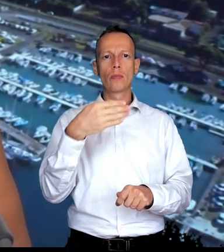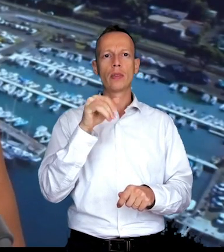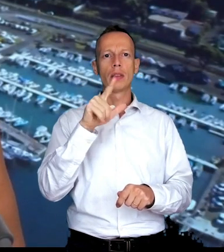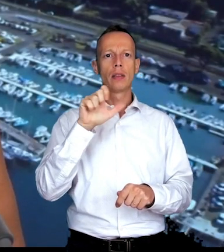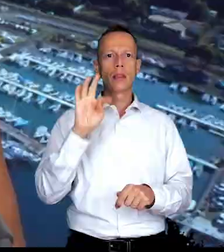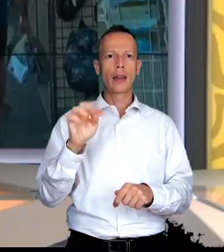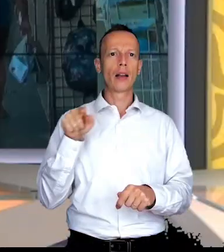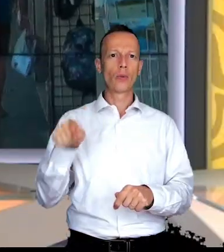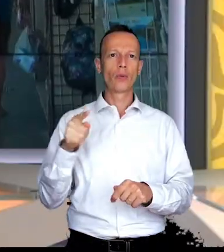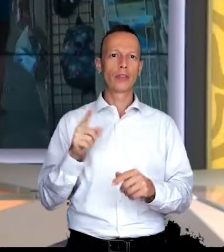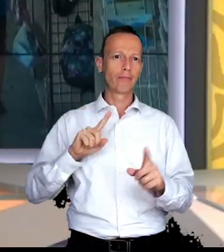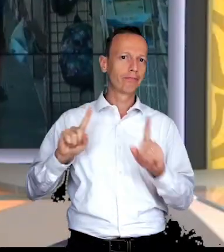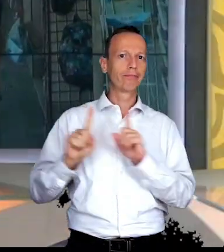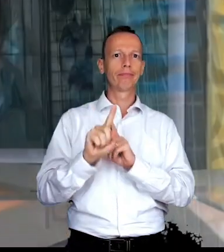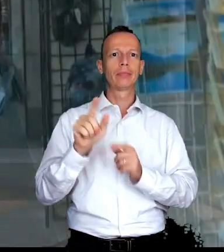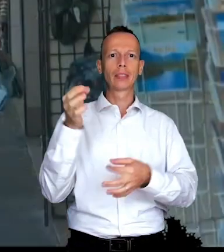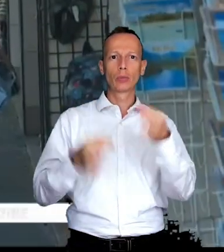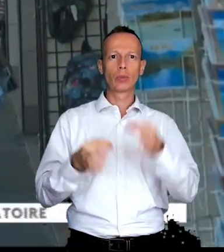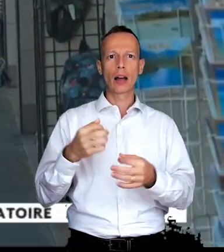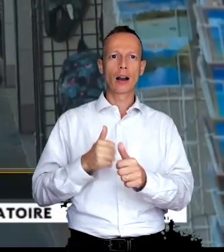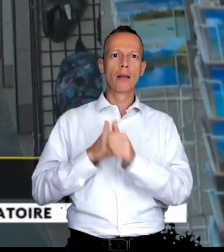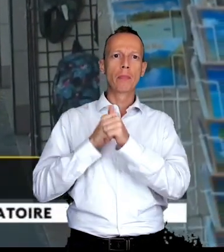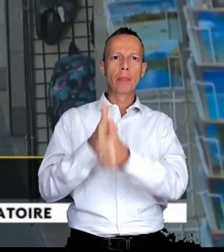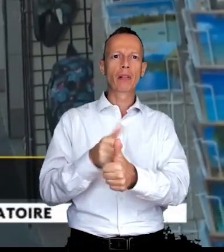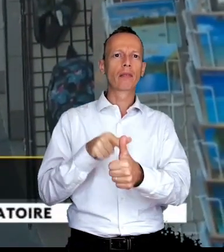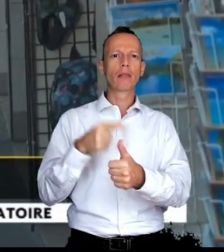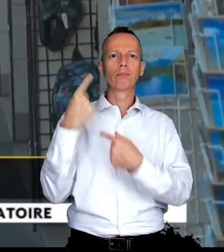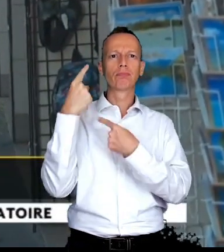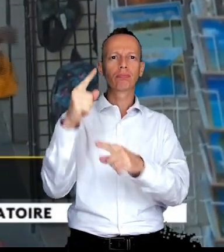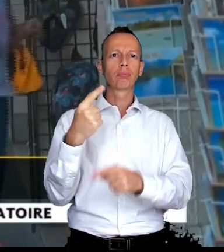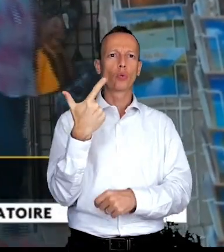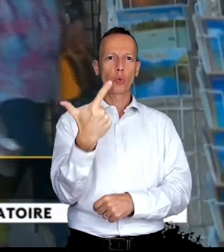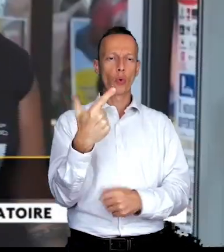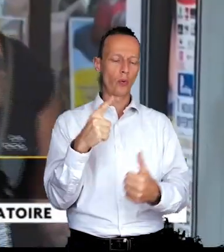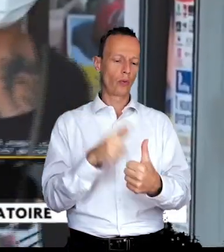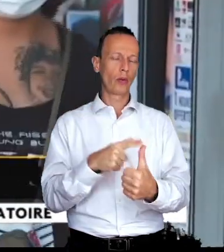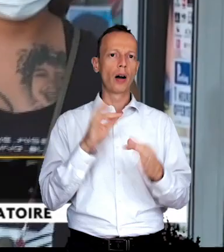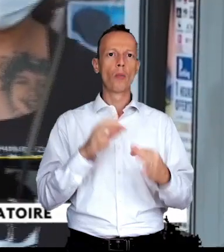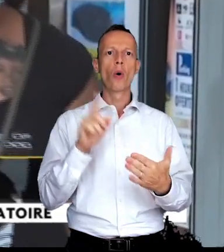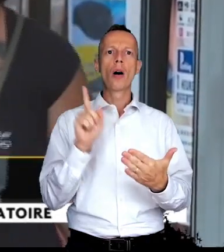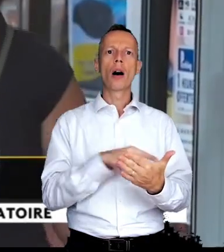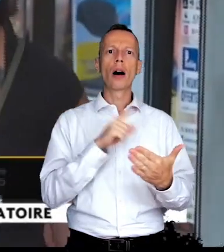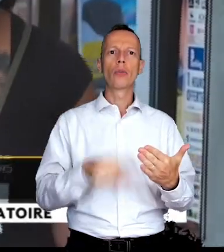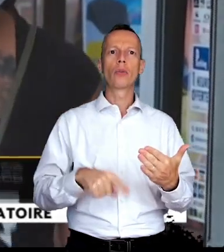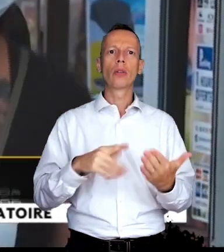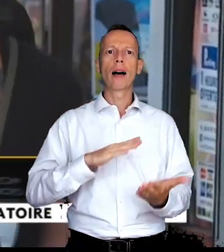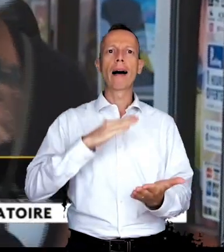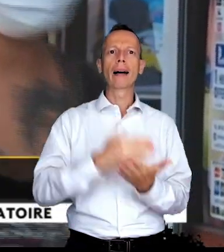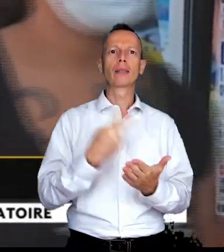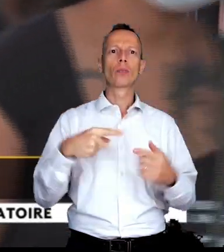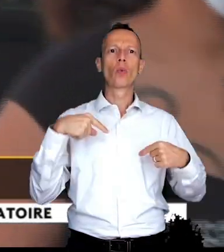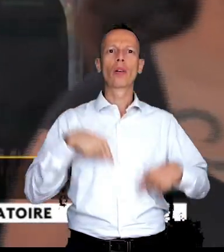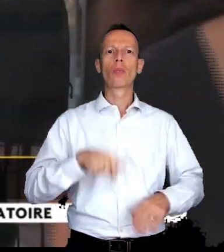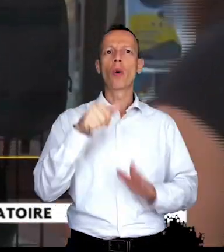tribunal de propriété du couvre-feu dans les communes. Thibault Millet reprend son bâton de pèlerin et se retrouve de nouveau devant les